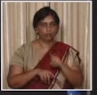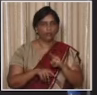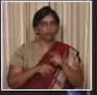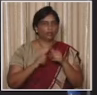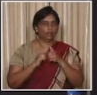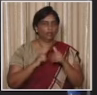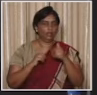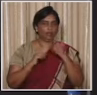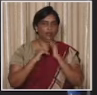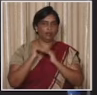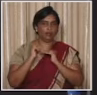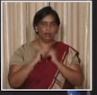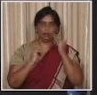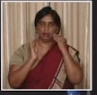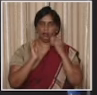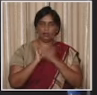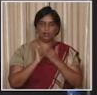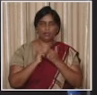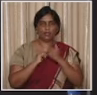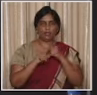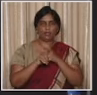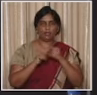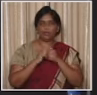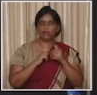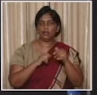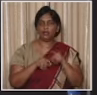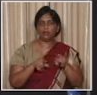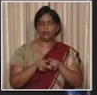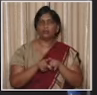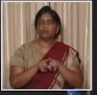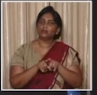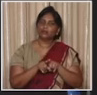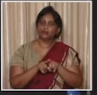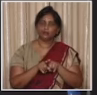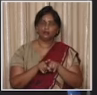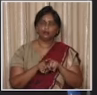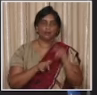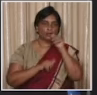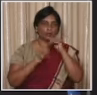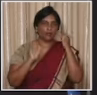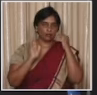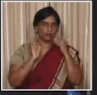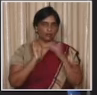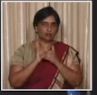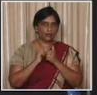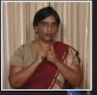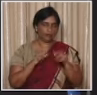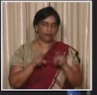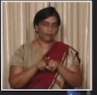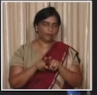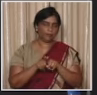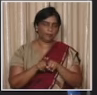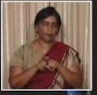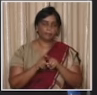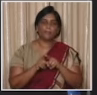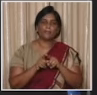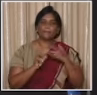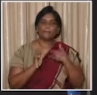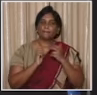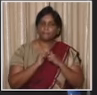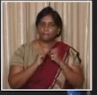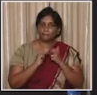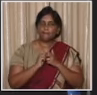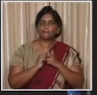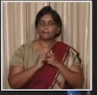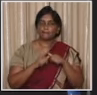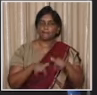වගේම තමයි මම සාකච්ඡා කරා මේ ඖෂධ පිළිවන් තිබ්බ ගැටලු. තාමත් ඒ ගැටලු